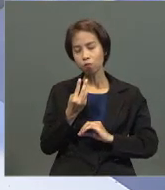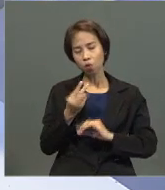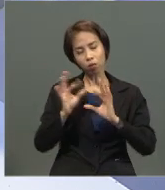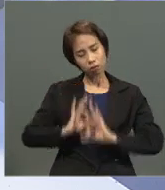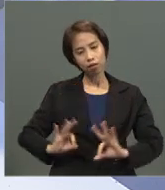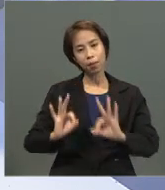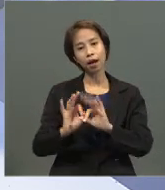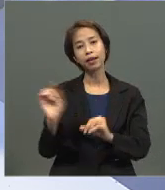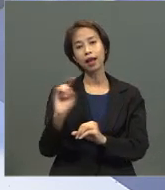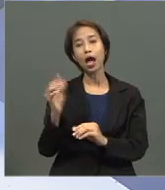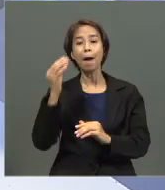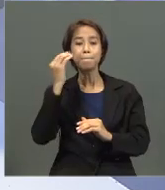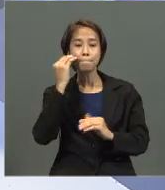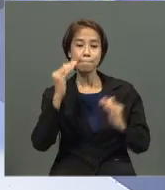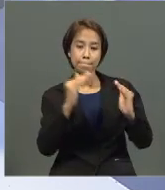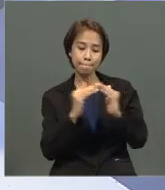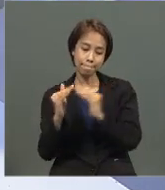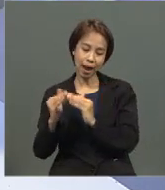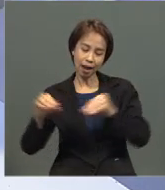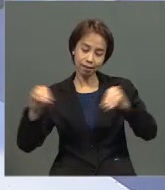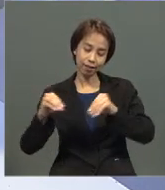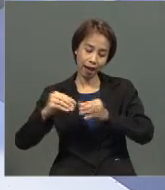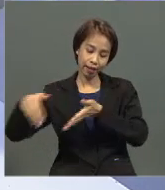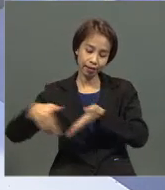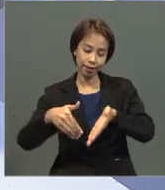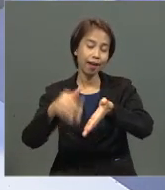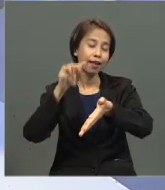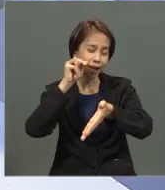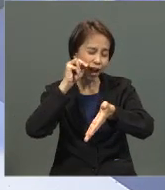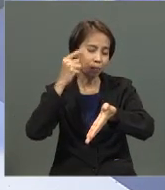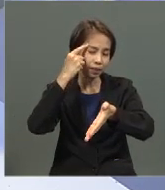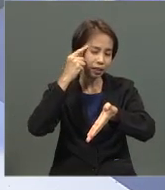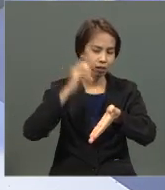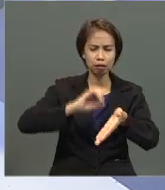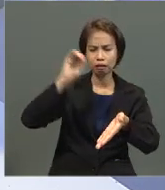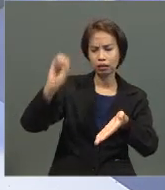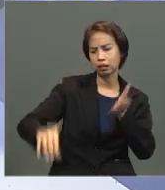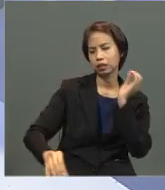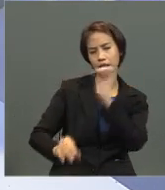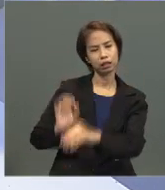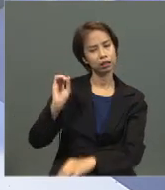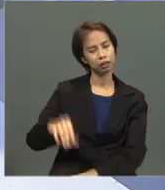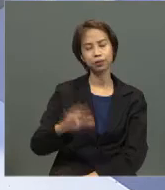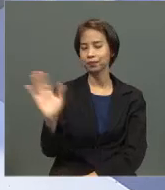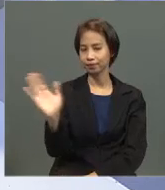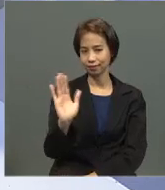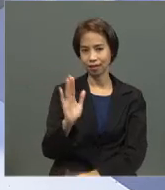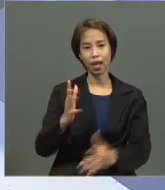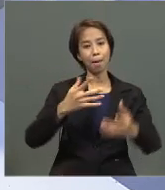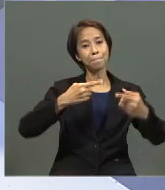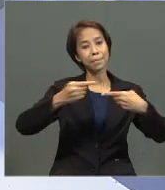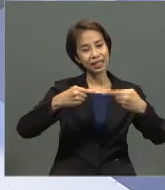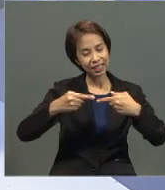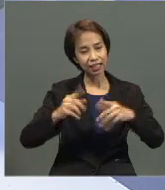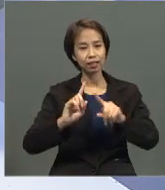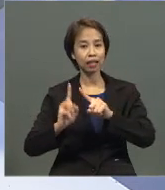เรื่องของบ้านที่อยู่ริมน้ําต่างๆเนี่ยไม่ควรที่จะทิ้งขยะลงแม่น้ํารวมถึงขยะพลาสติกตามทะเลต่างๆอย่างที่เราเ